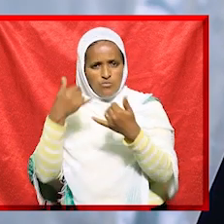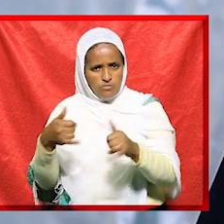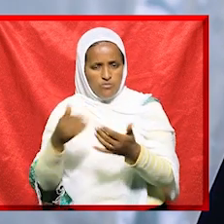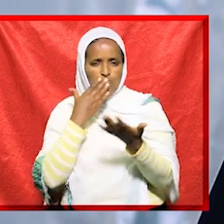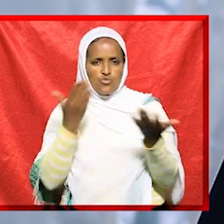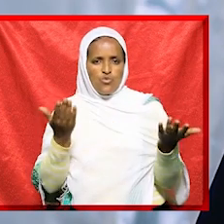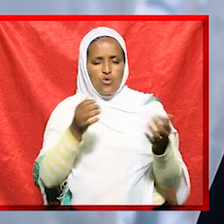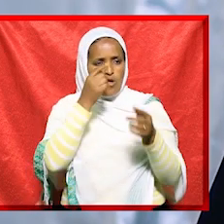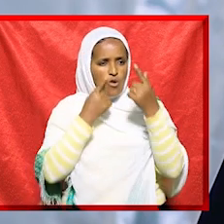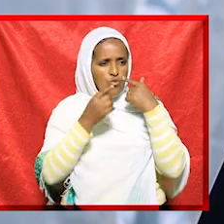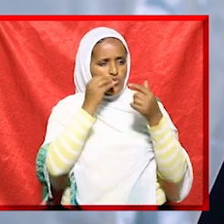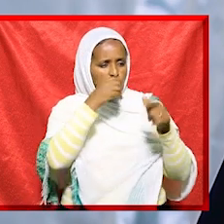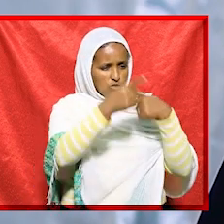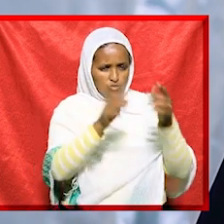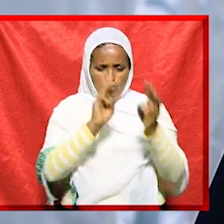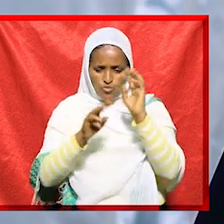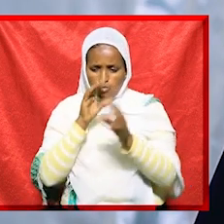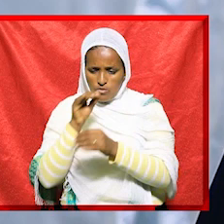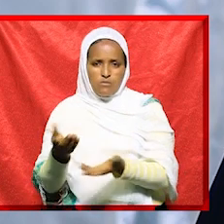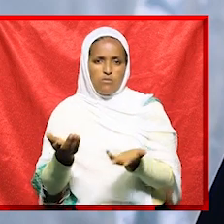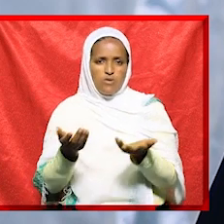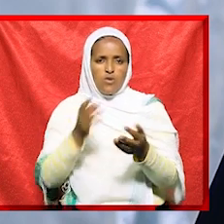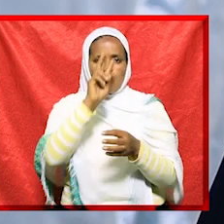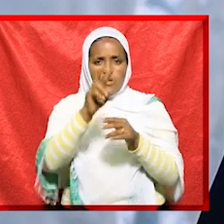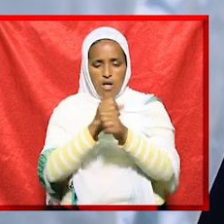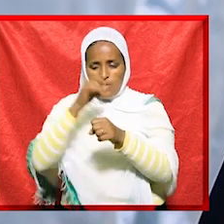ሻይ ስትጠጡ ችግሩን አውሩበት ለቅሶ ቤት